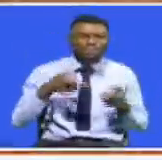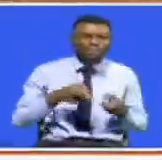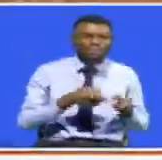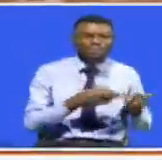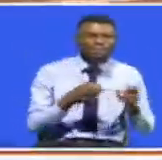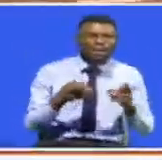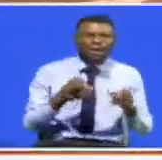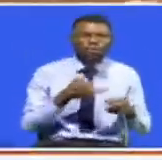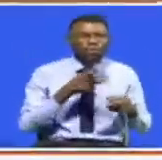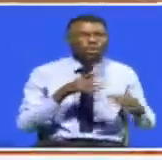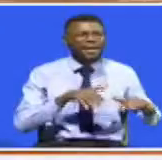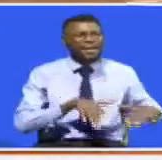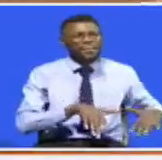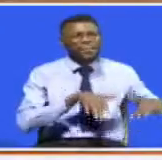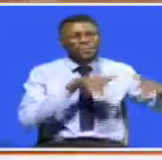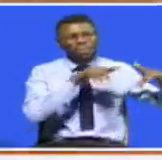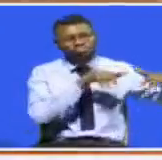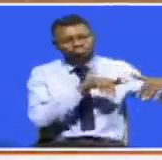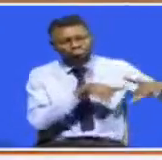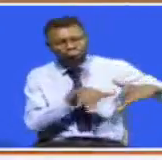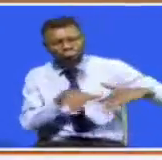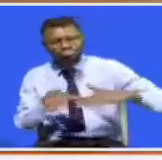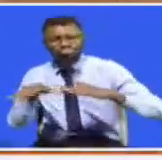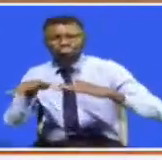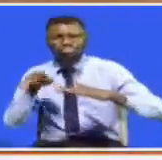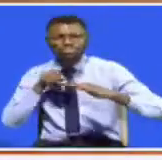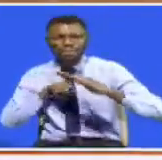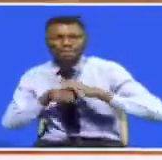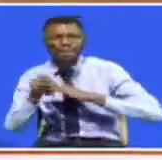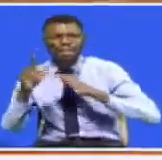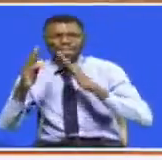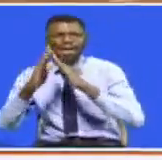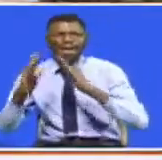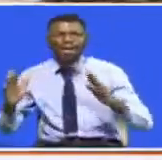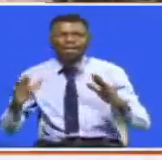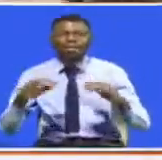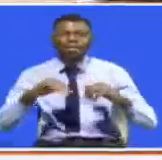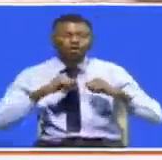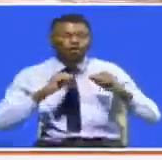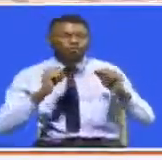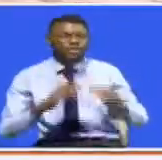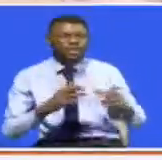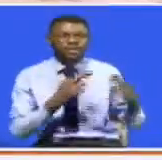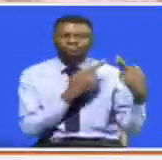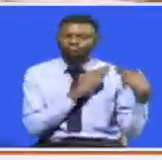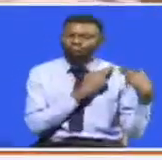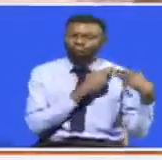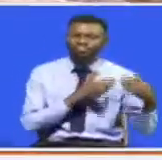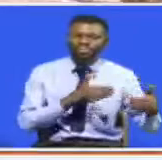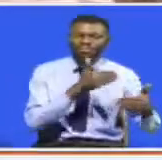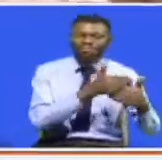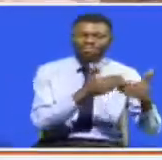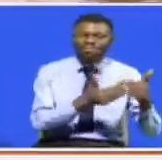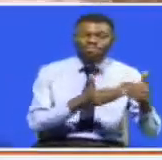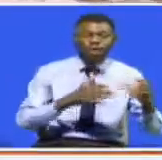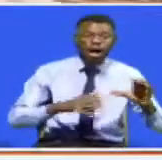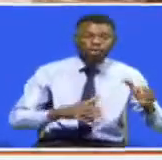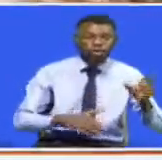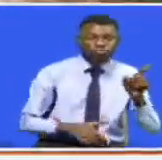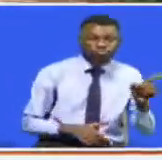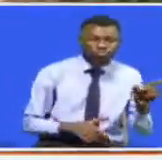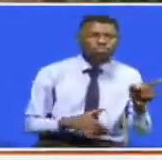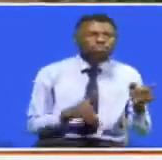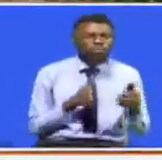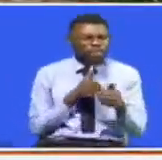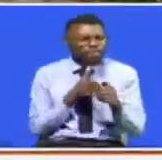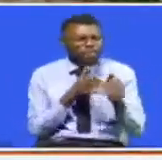kufurika maji na kuingia majumbani mwao. Afisa anayesimamia idara ya ujenzi kaunti hiyo Joel Letoia aliongoza shughuli hiyo